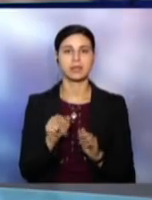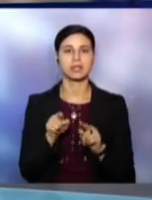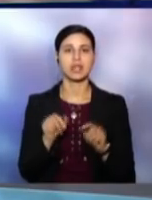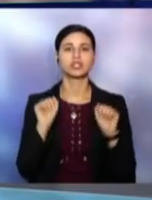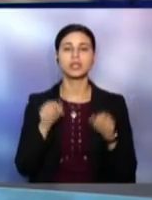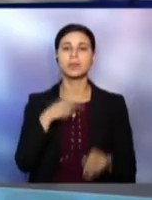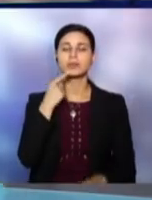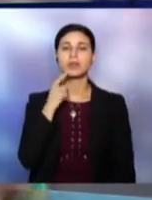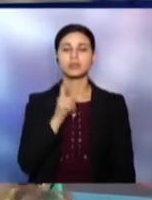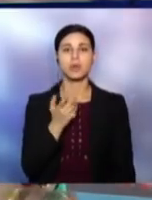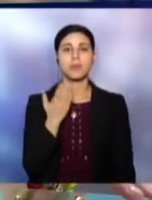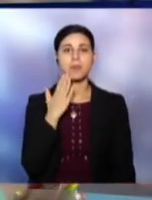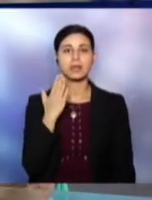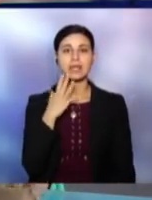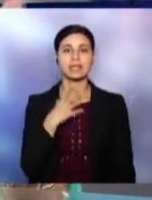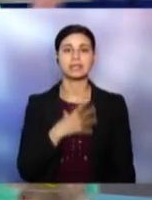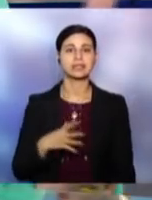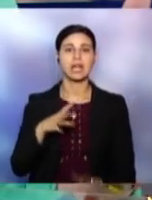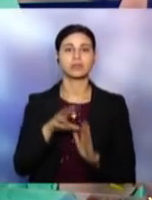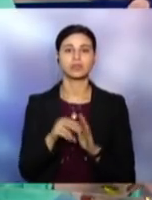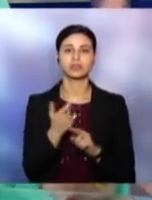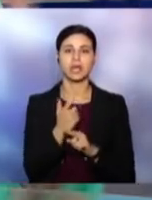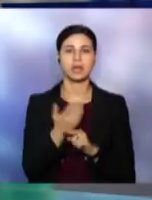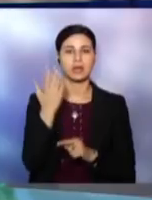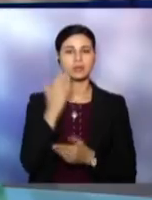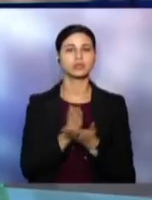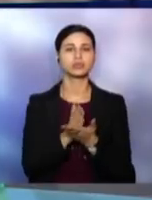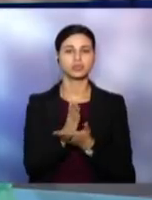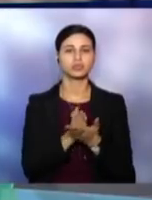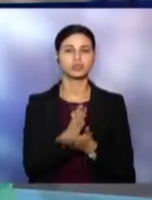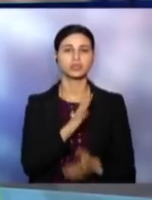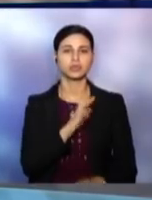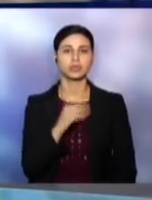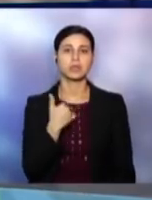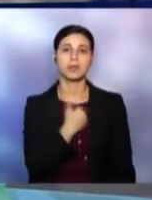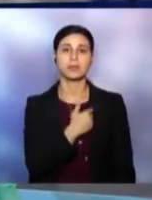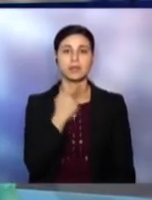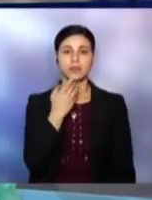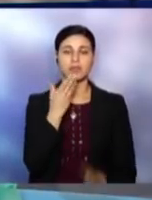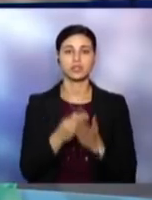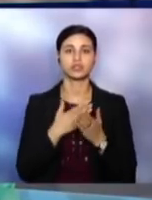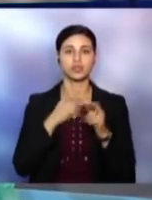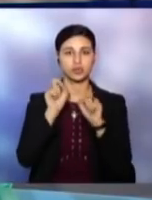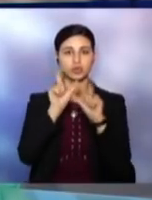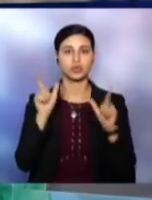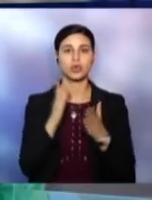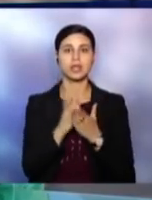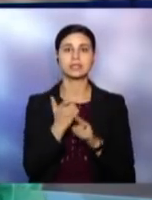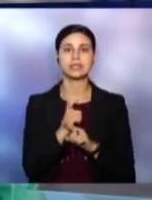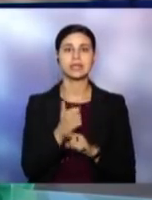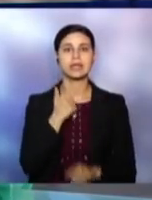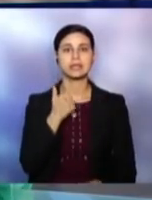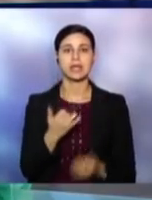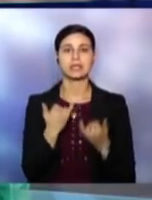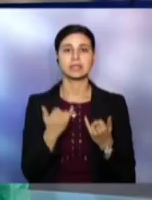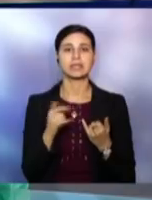შეიძლება ვთქვათ, რომ მართალია საქართველოში ეს ძალიან დიდი ხანი მიმდინარეობს და მე მინდა ვთქვა, რომ ჩვენი სკოლა არის ერთ-ერთი საუკეთესო